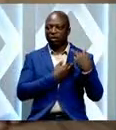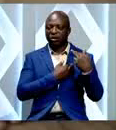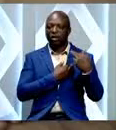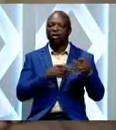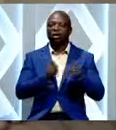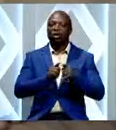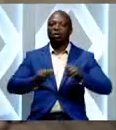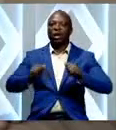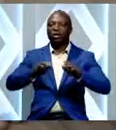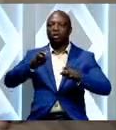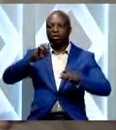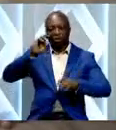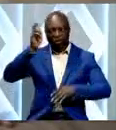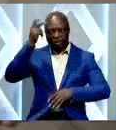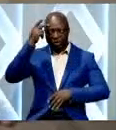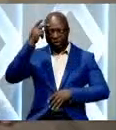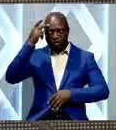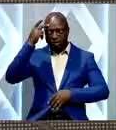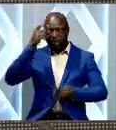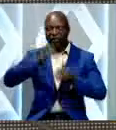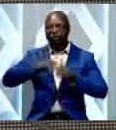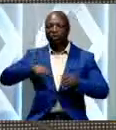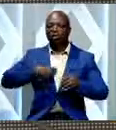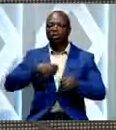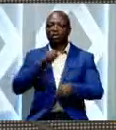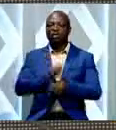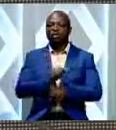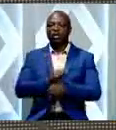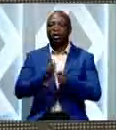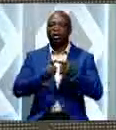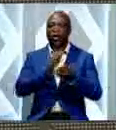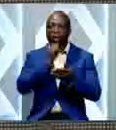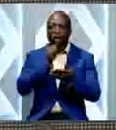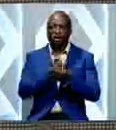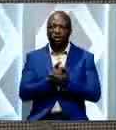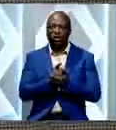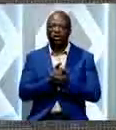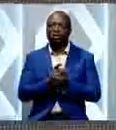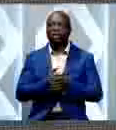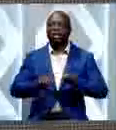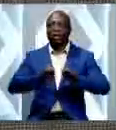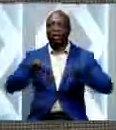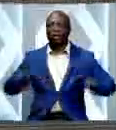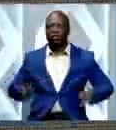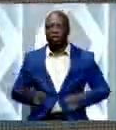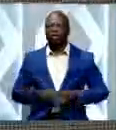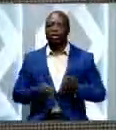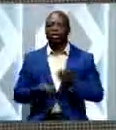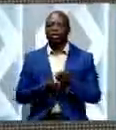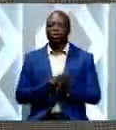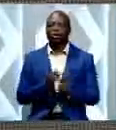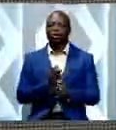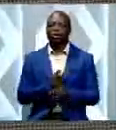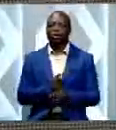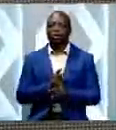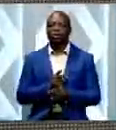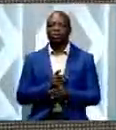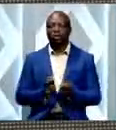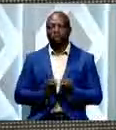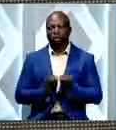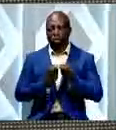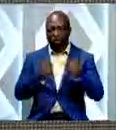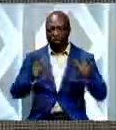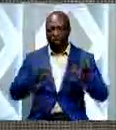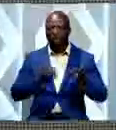tant qu'acteurs politiques, de nous employer à garantir un espace économique stable, transparent